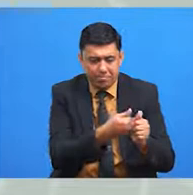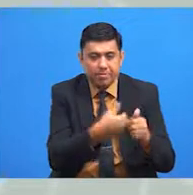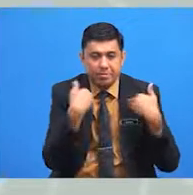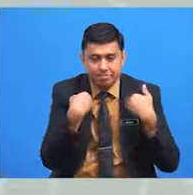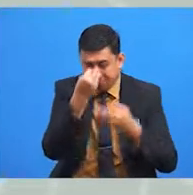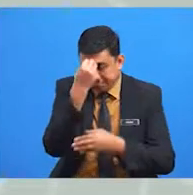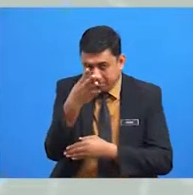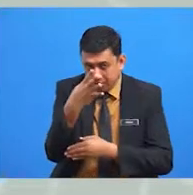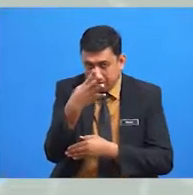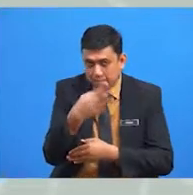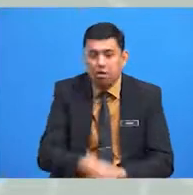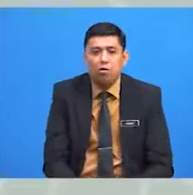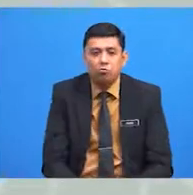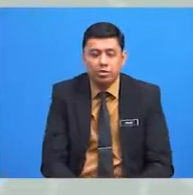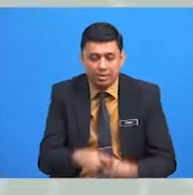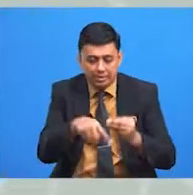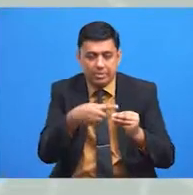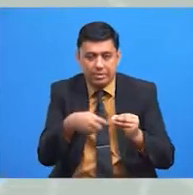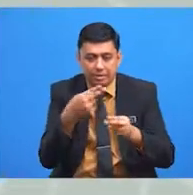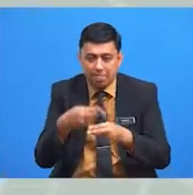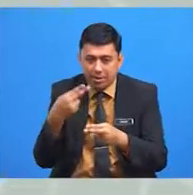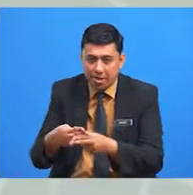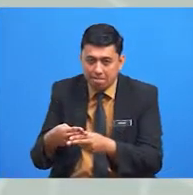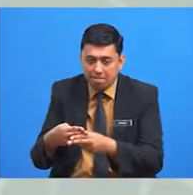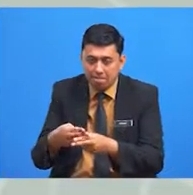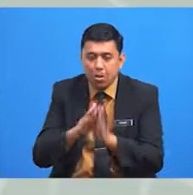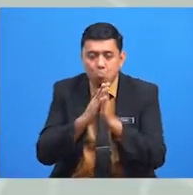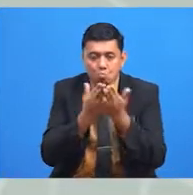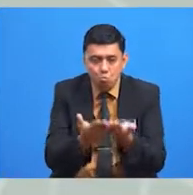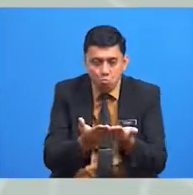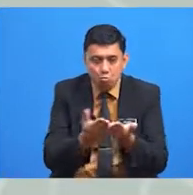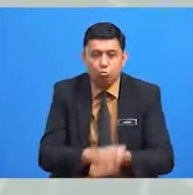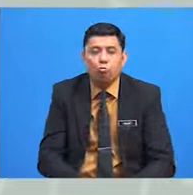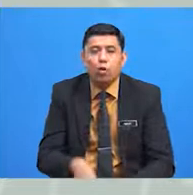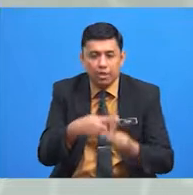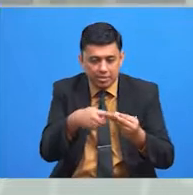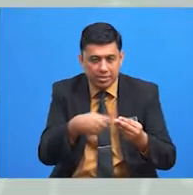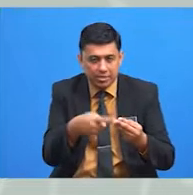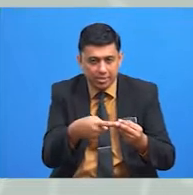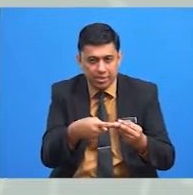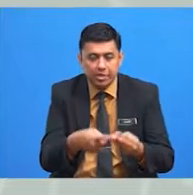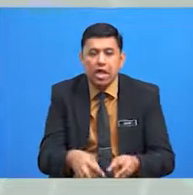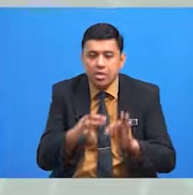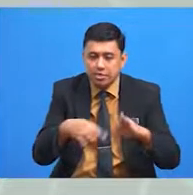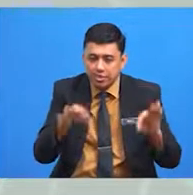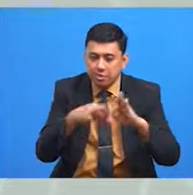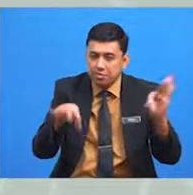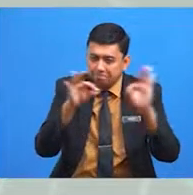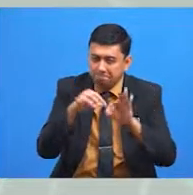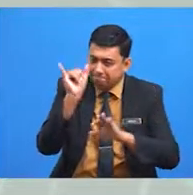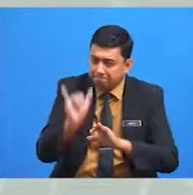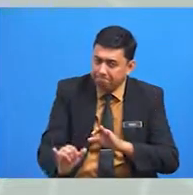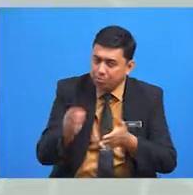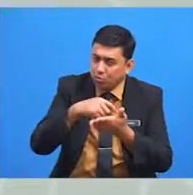Melayu oleh tokoh ini. Cerita Jenaka, Pak Kadok, Pak Pandir, Lebai